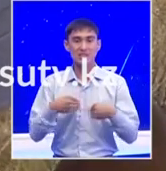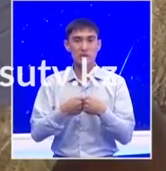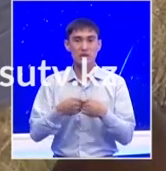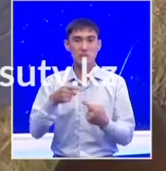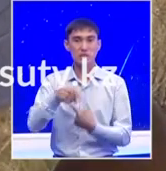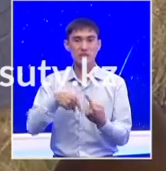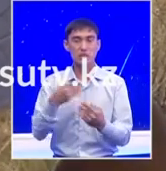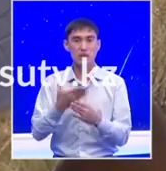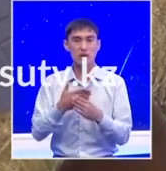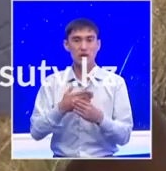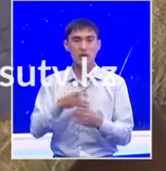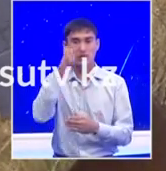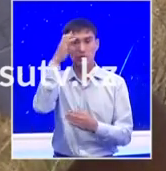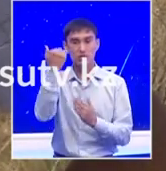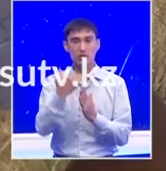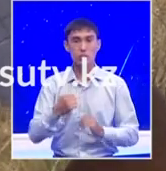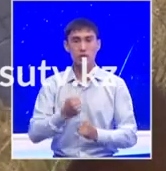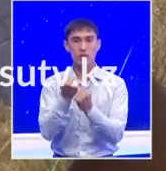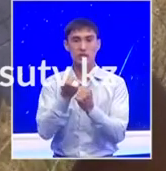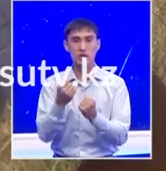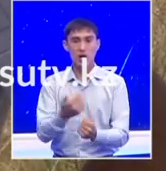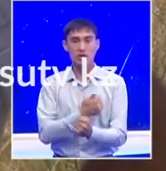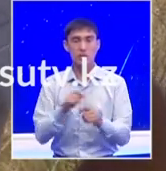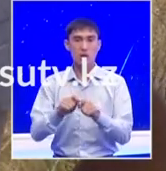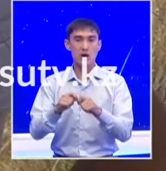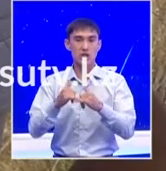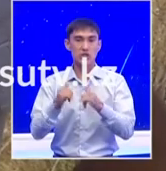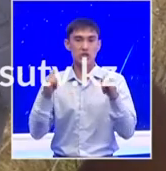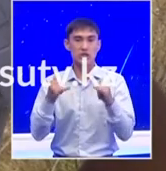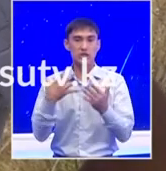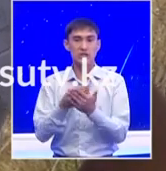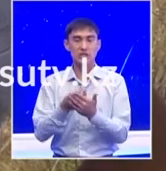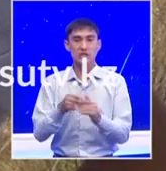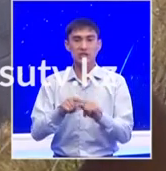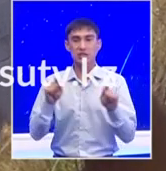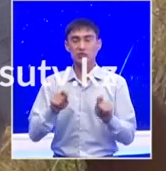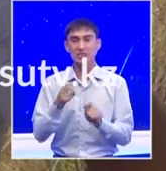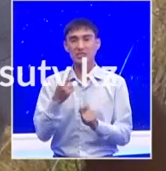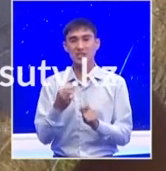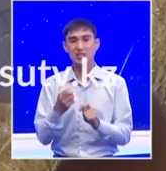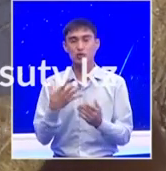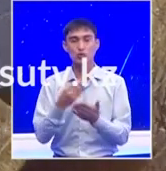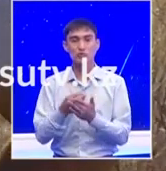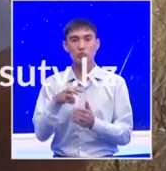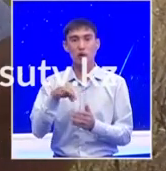государственная поддержка. Теперь мы хотим расширить свое дело, создать свой цех и получить собственную марку для